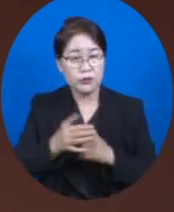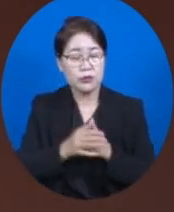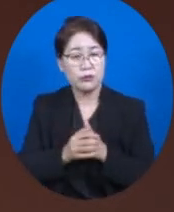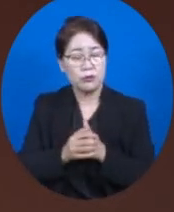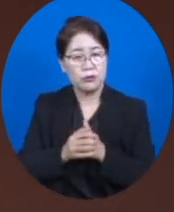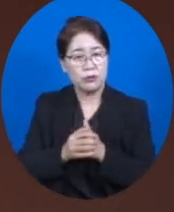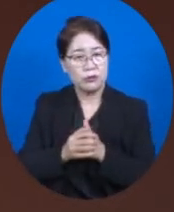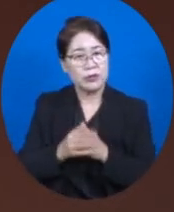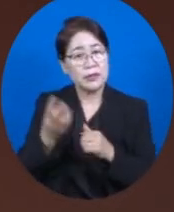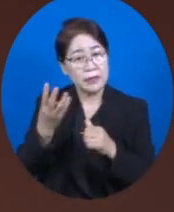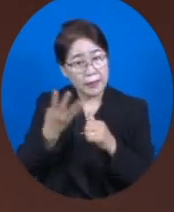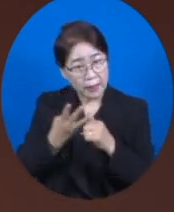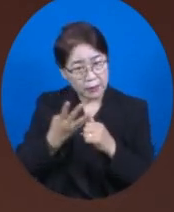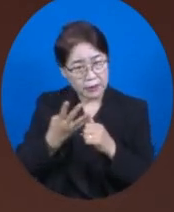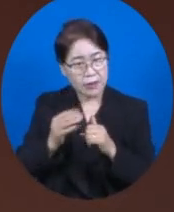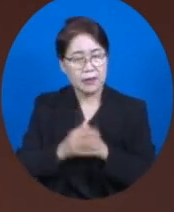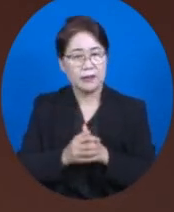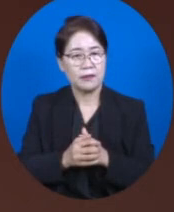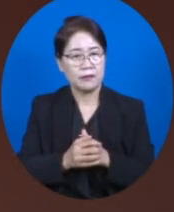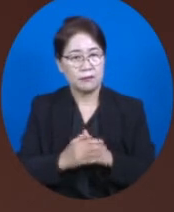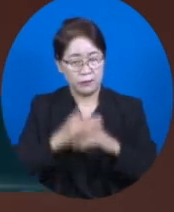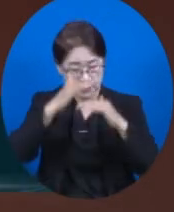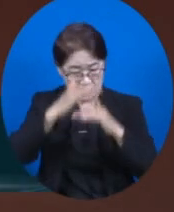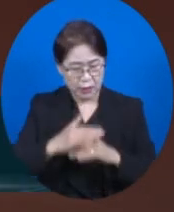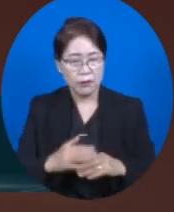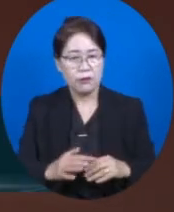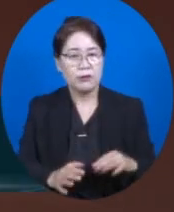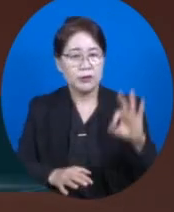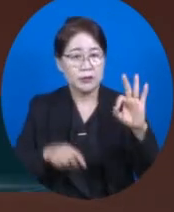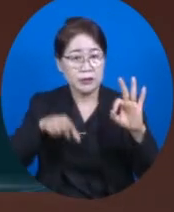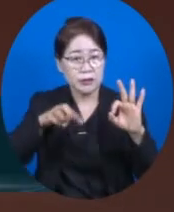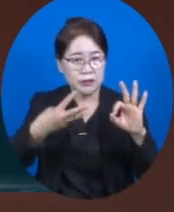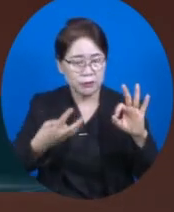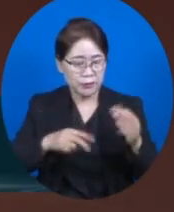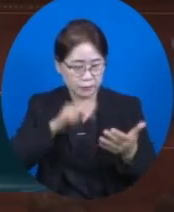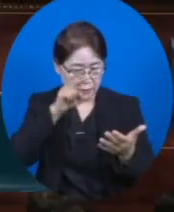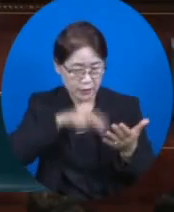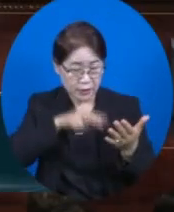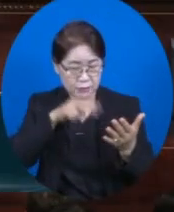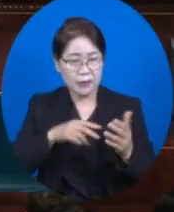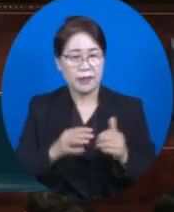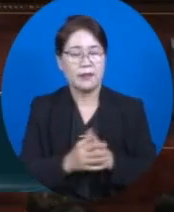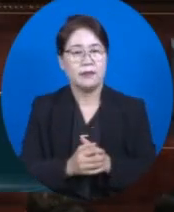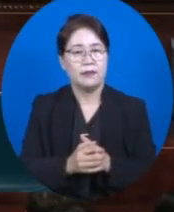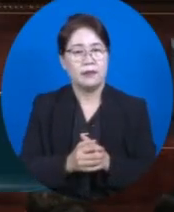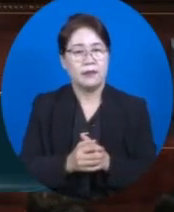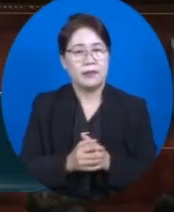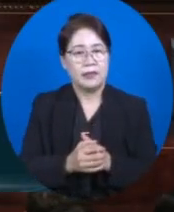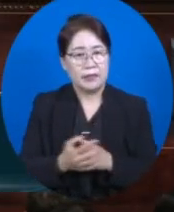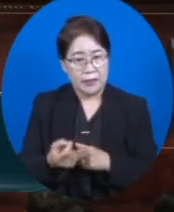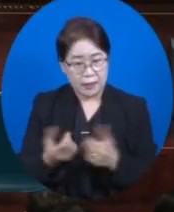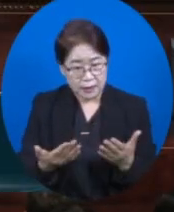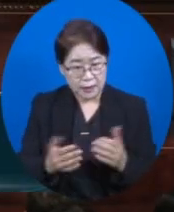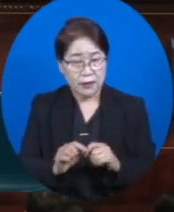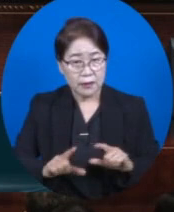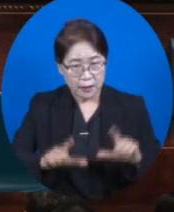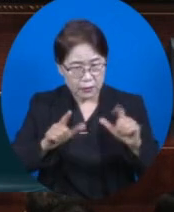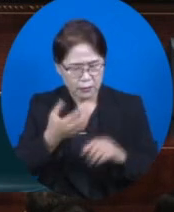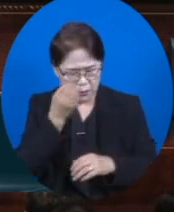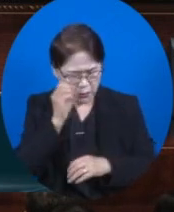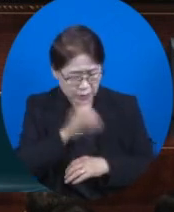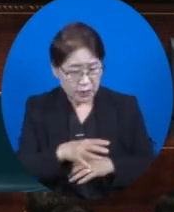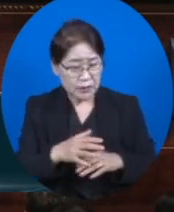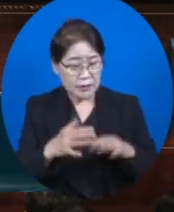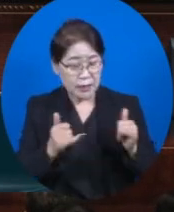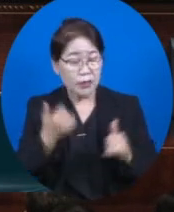말씀입니다 우리 몸은 10절에 말씀을 우리 다 같이 함께 읽도록 하겠습니다 다 같이요 작은 일의 날이라고 멸시하는